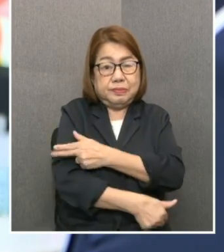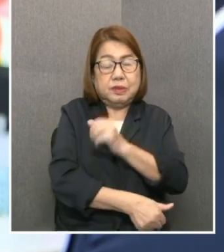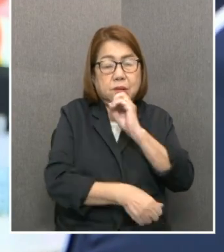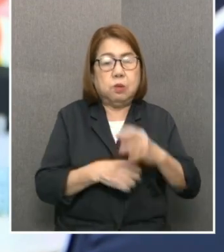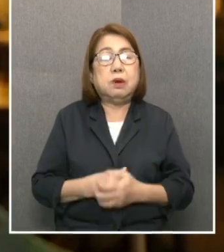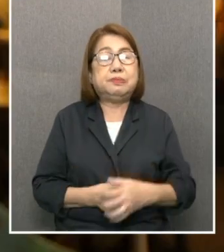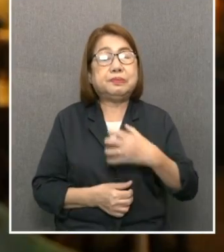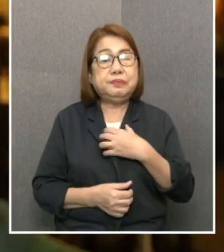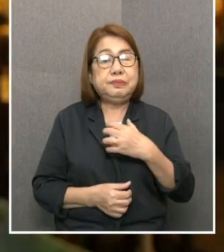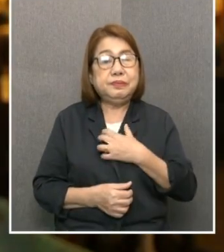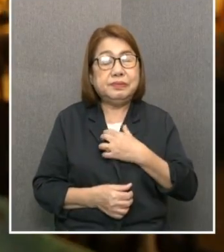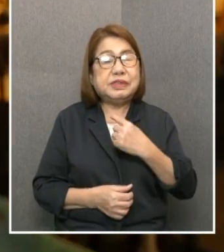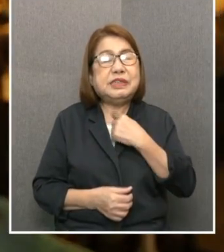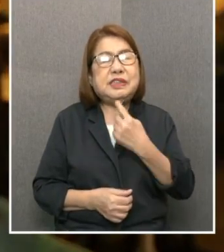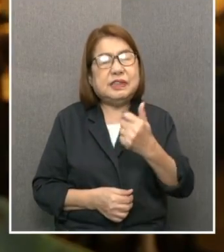บรรณวิท